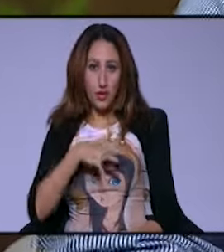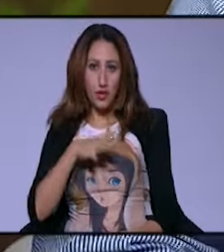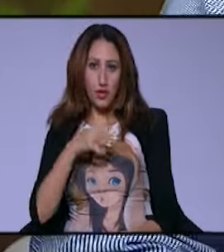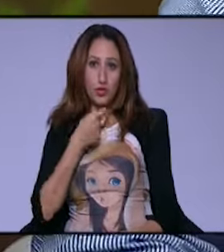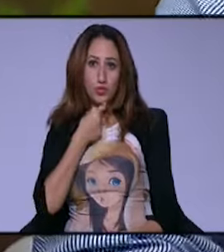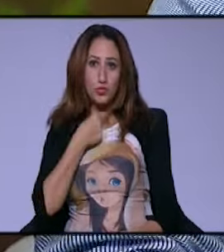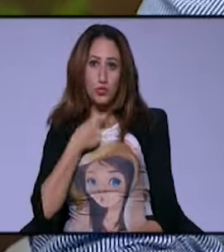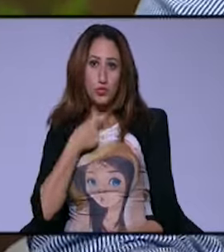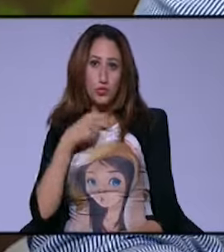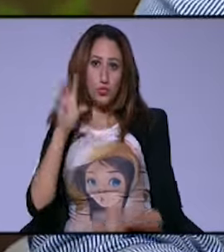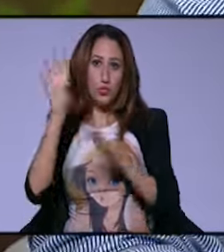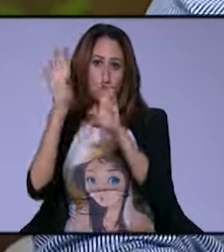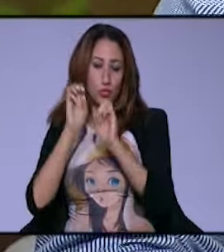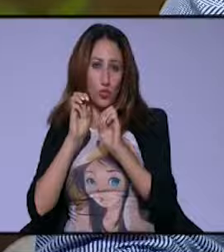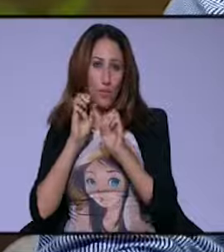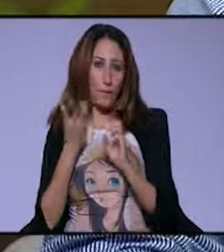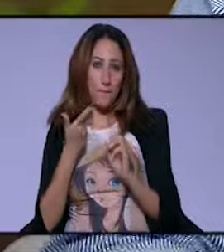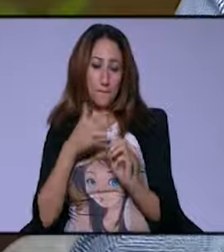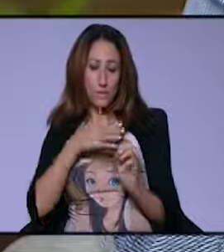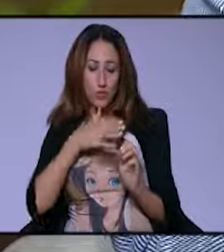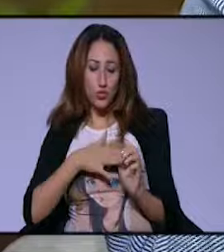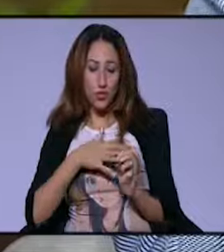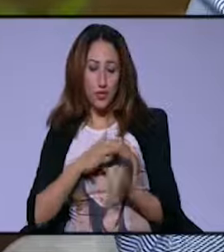في الدوسري في السديس. نبدا بالسديس مثلا.